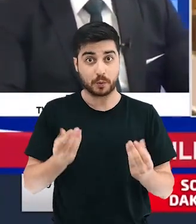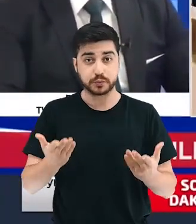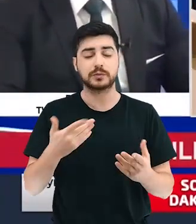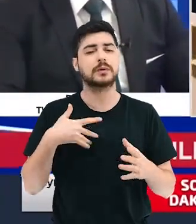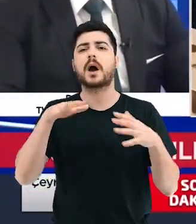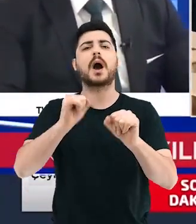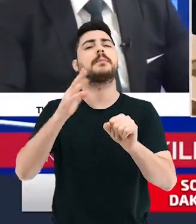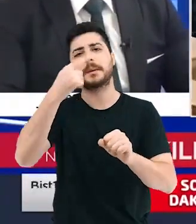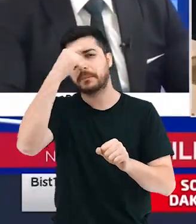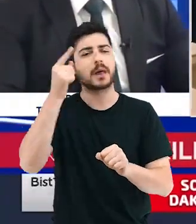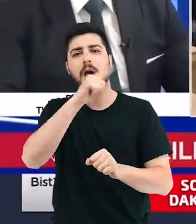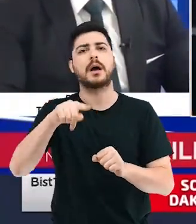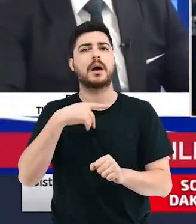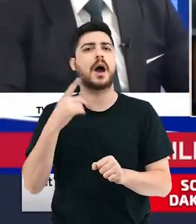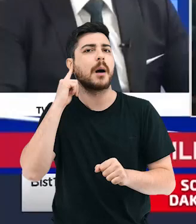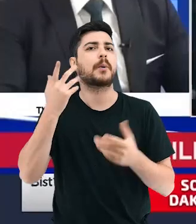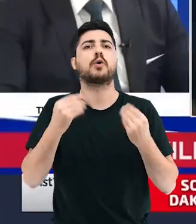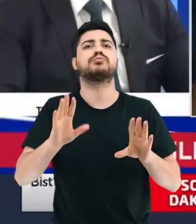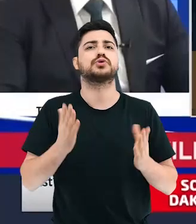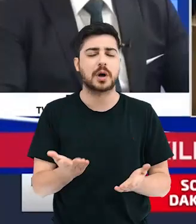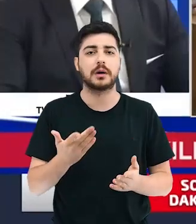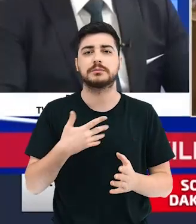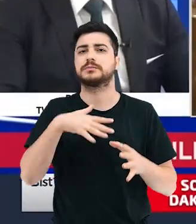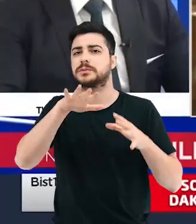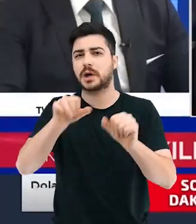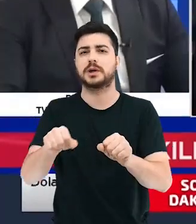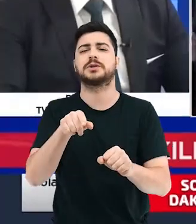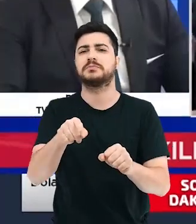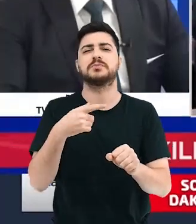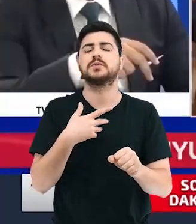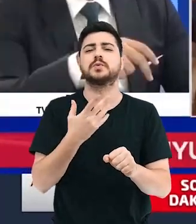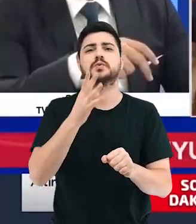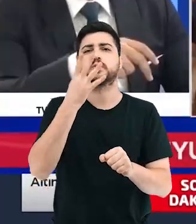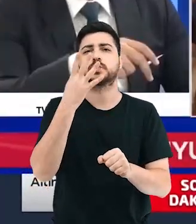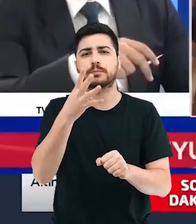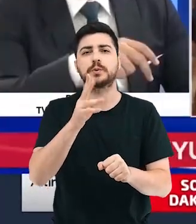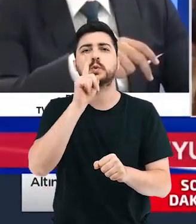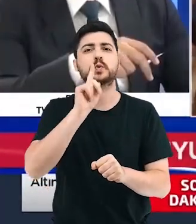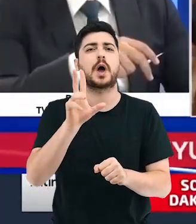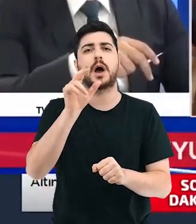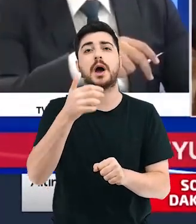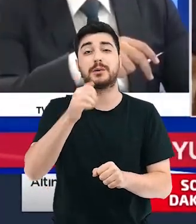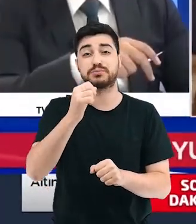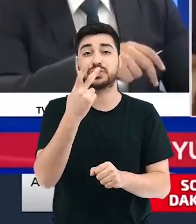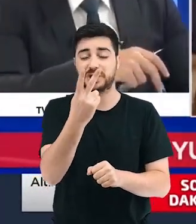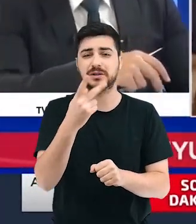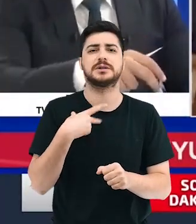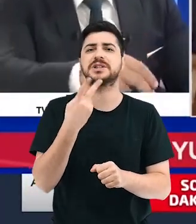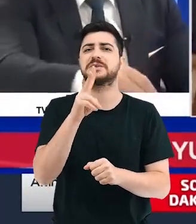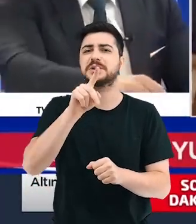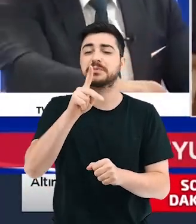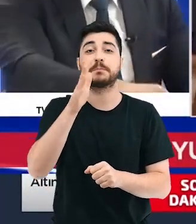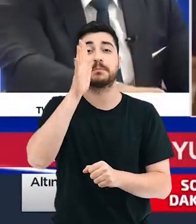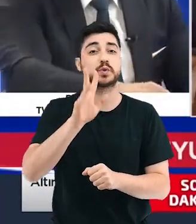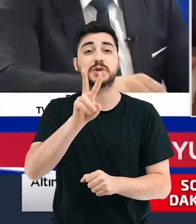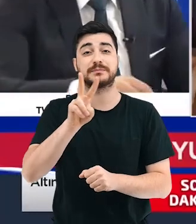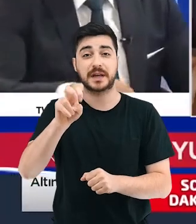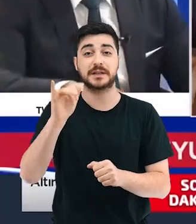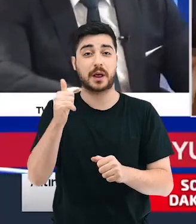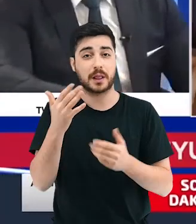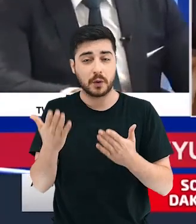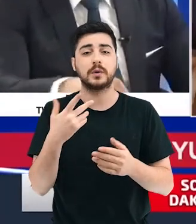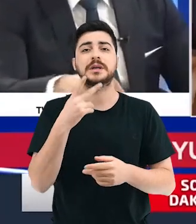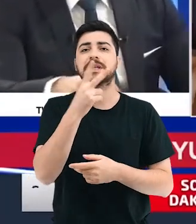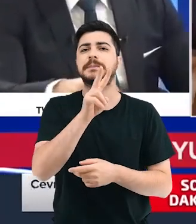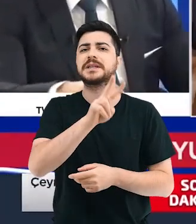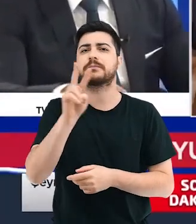jandarması suçlu mu olur? Bu kadar yakalanmış. Yakalamasak kimsenin haberi mi olacak? Yakalıyoruz 2020 4162 kilo. 2021